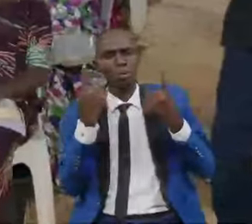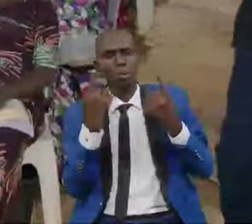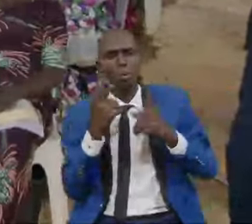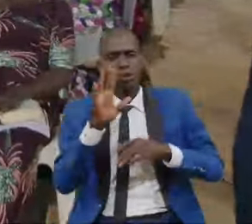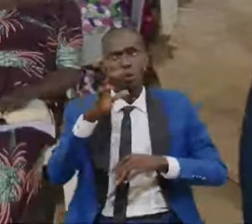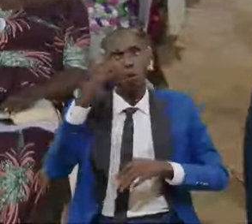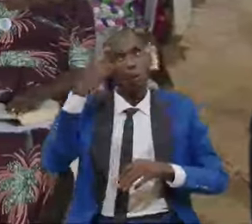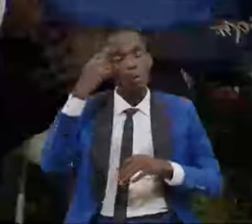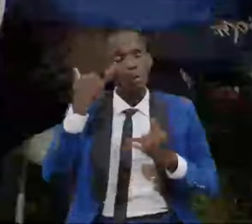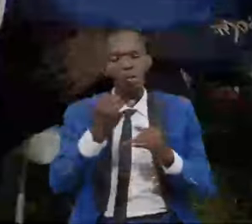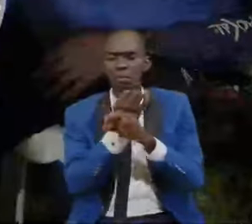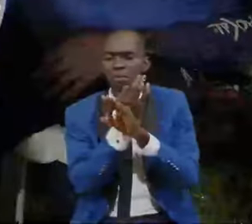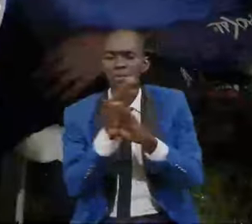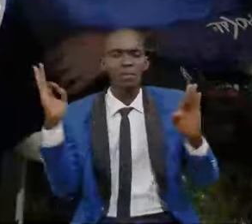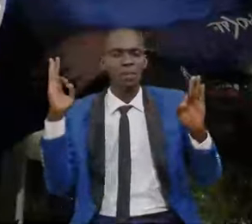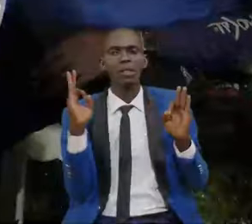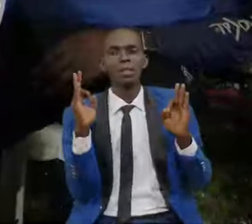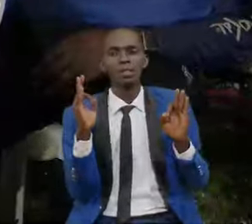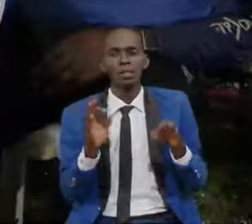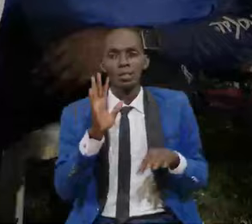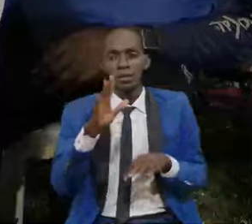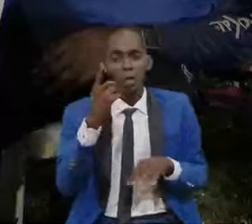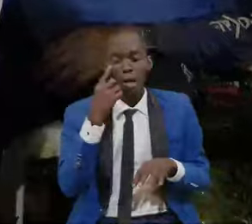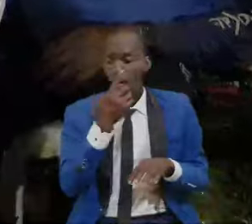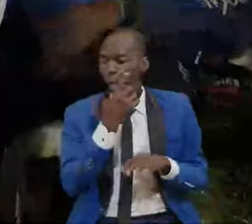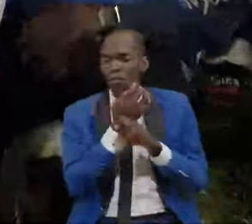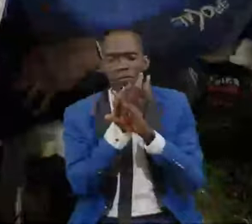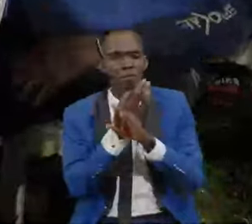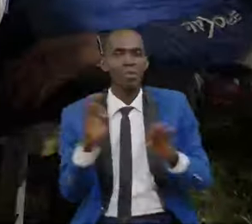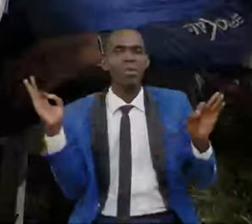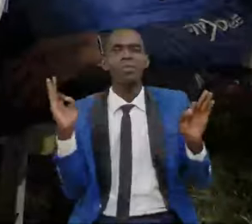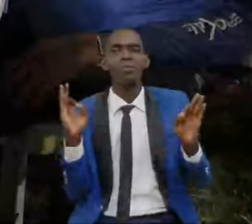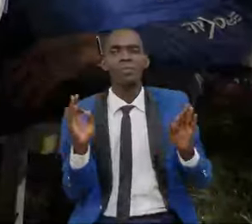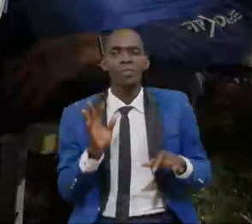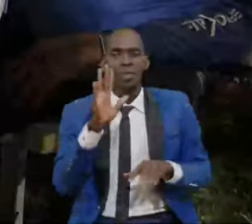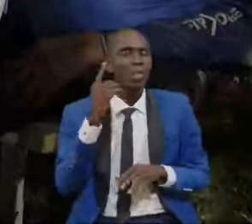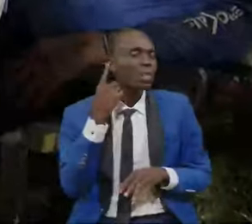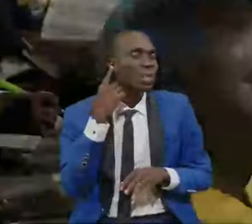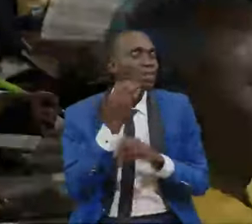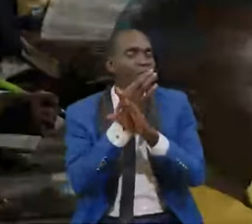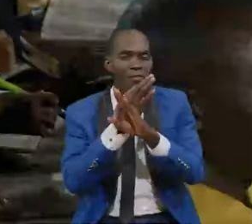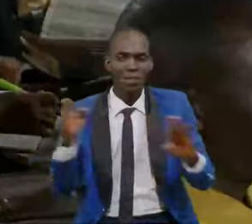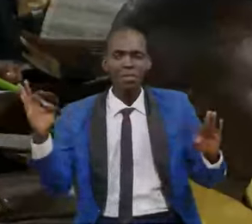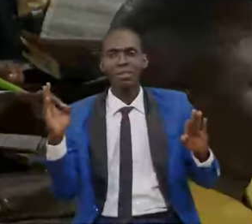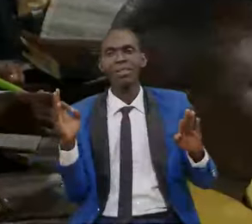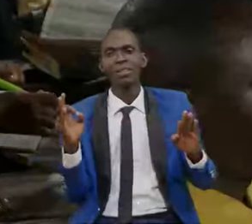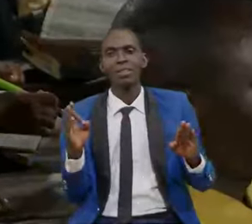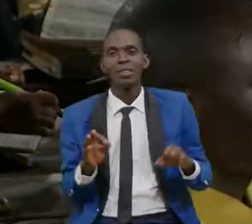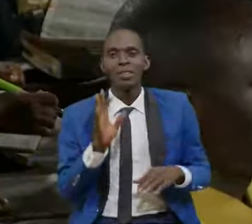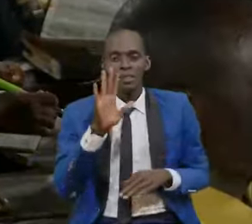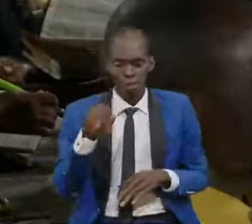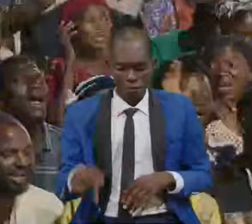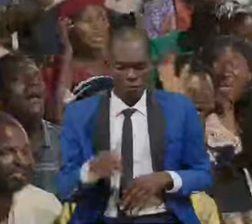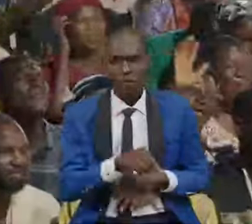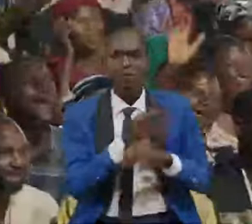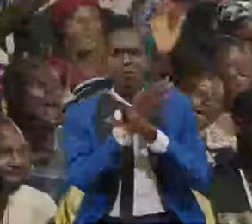cerveau libre, tes yeux libres, tes oreilles libres, tes pieds